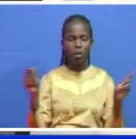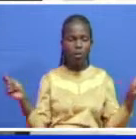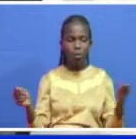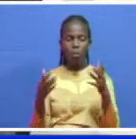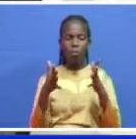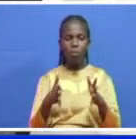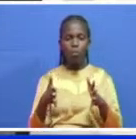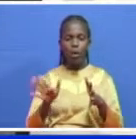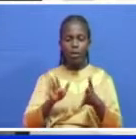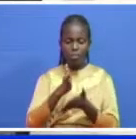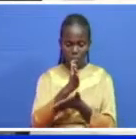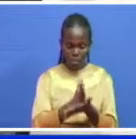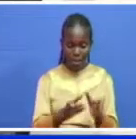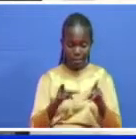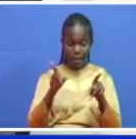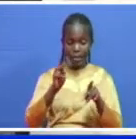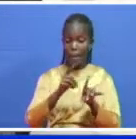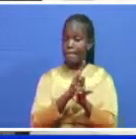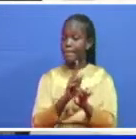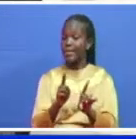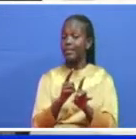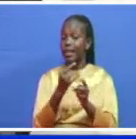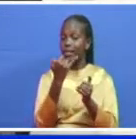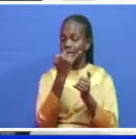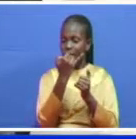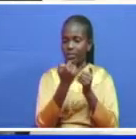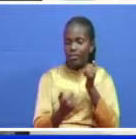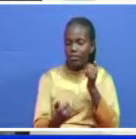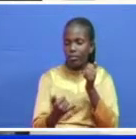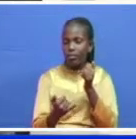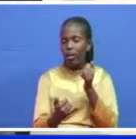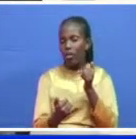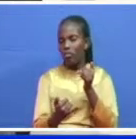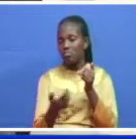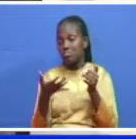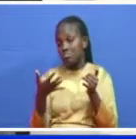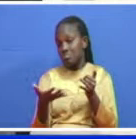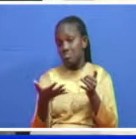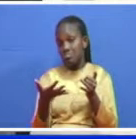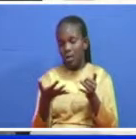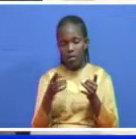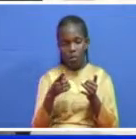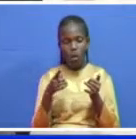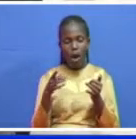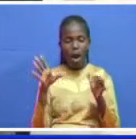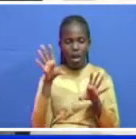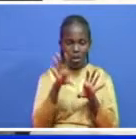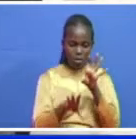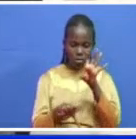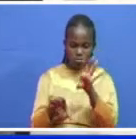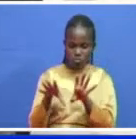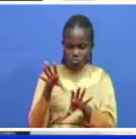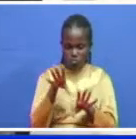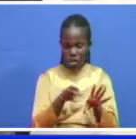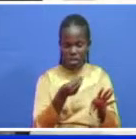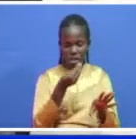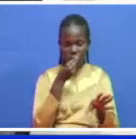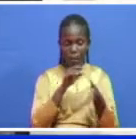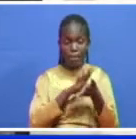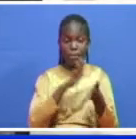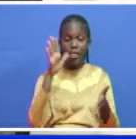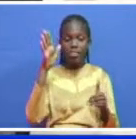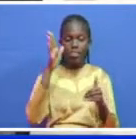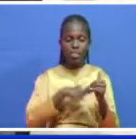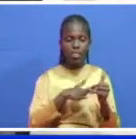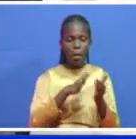za mashamba yao. Lakini mwisho za singine inakuwa wale wanyama nao wanakula zaidi ya